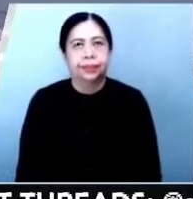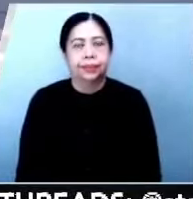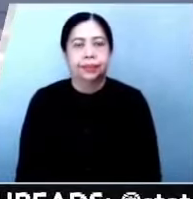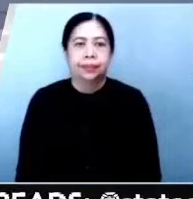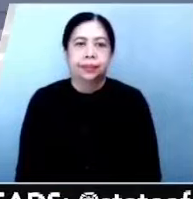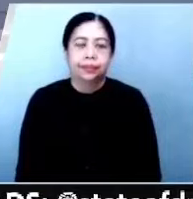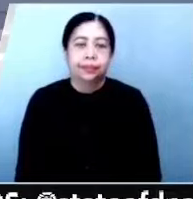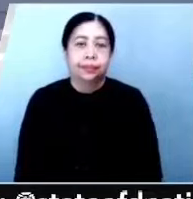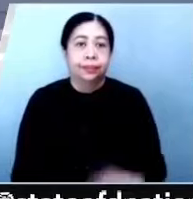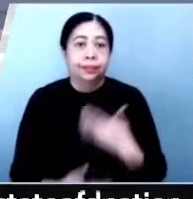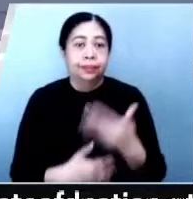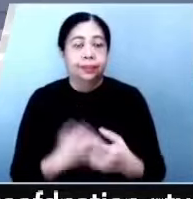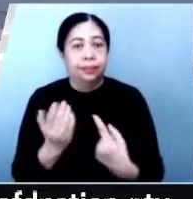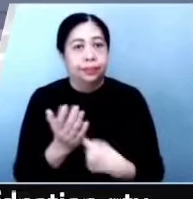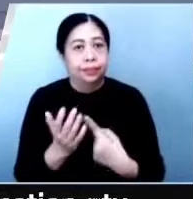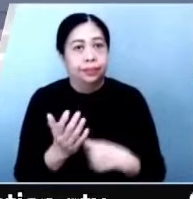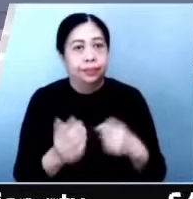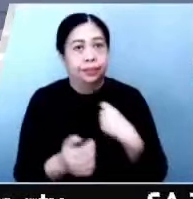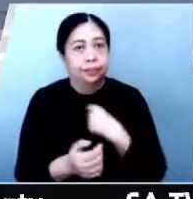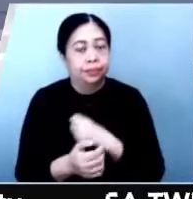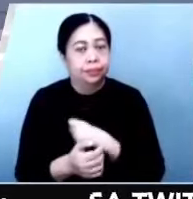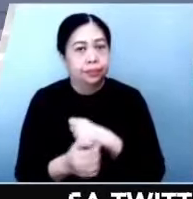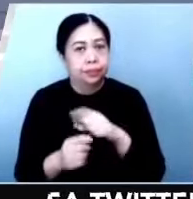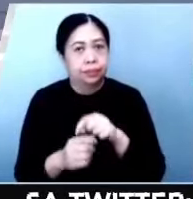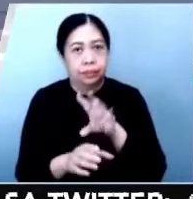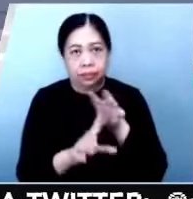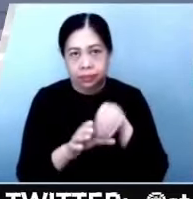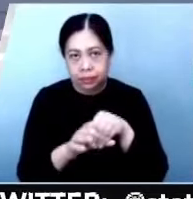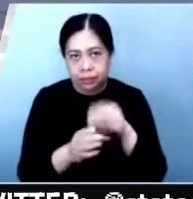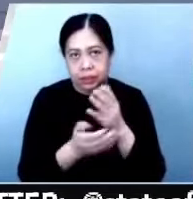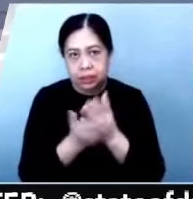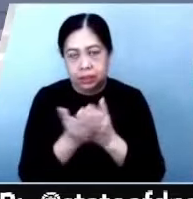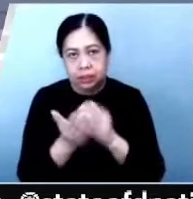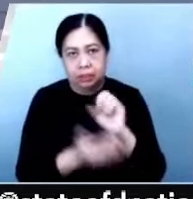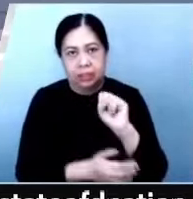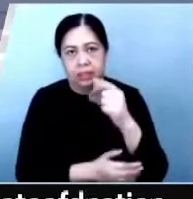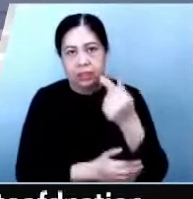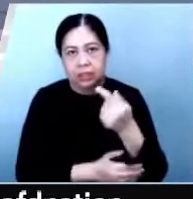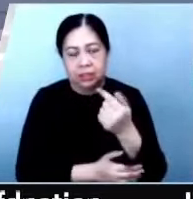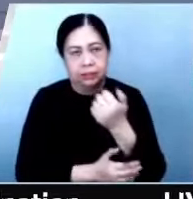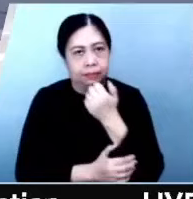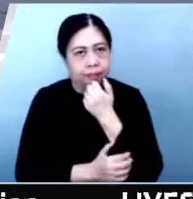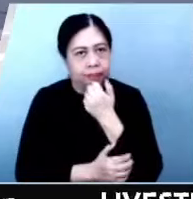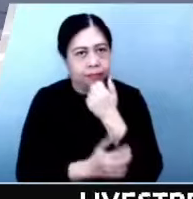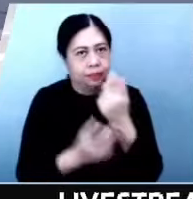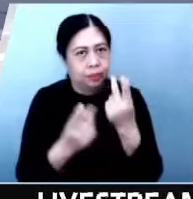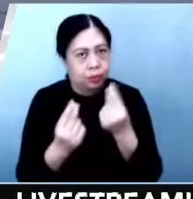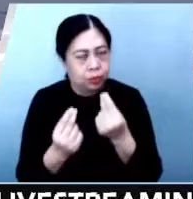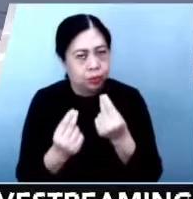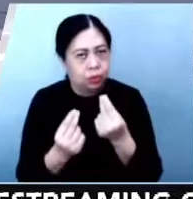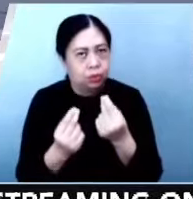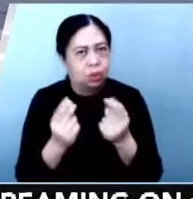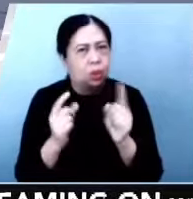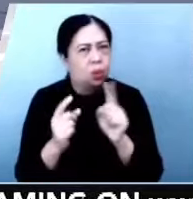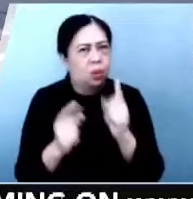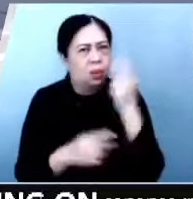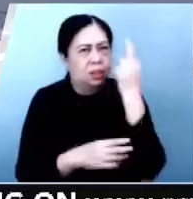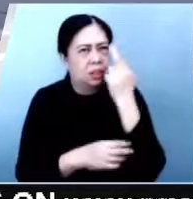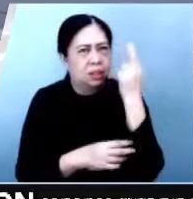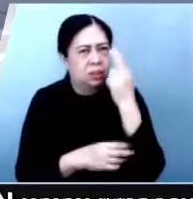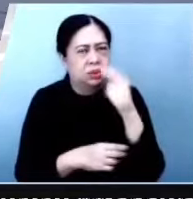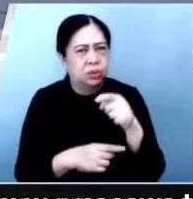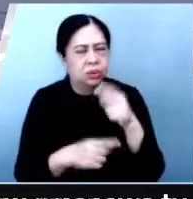Tinalakay sa Senado ang pagkakasangkot ng ilang security guards sa maling gawain at ang mga posibleng dahilan na nagtulak sa